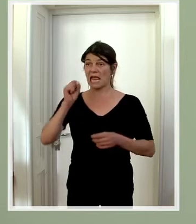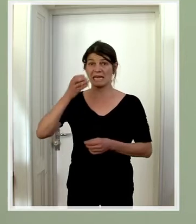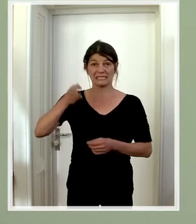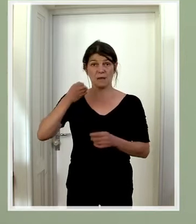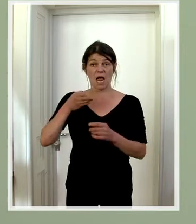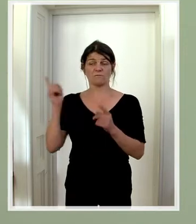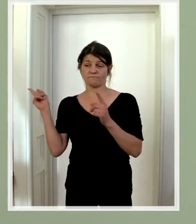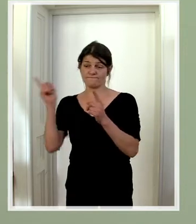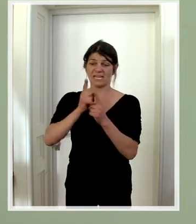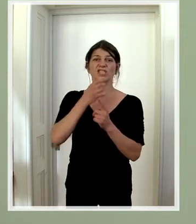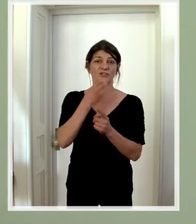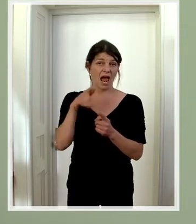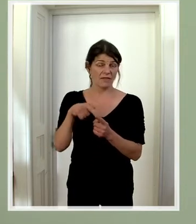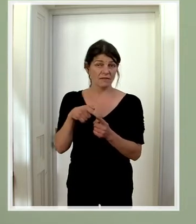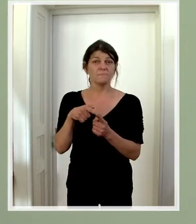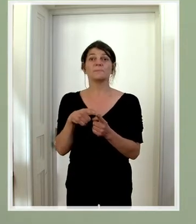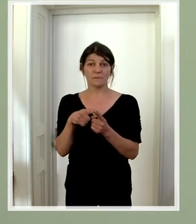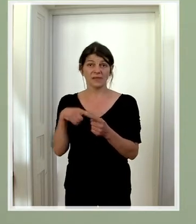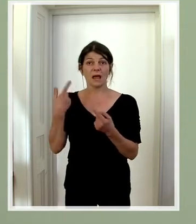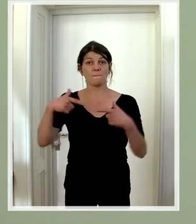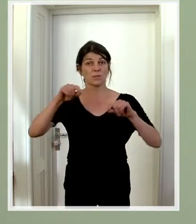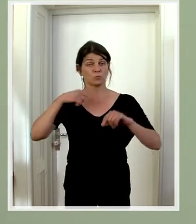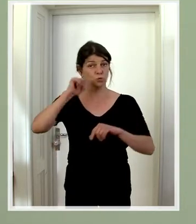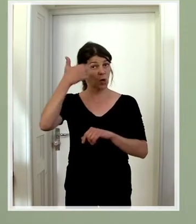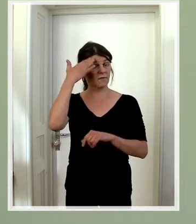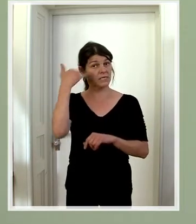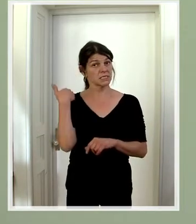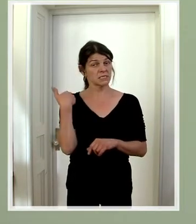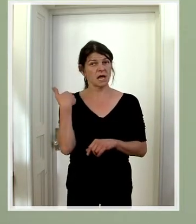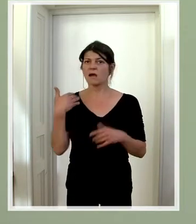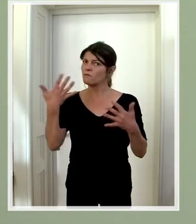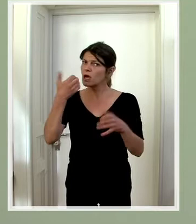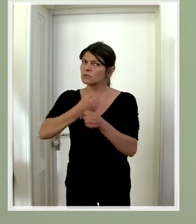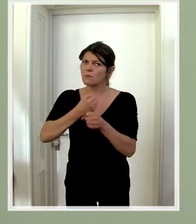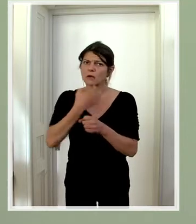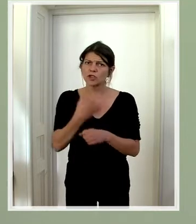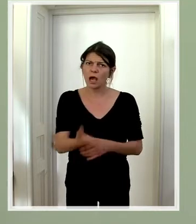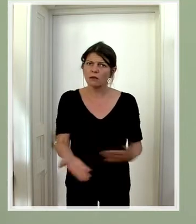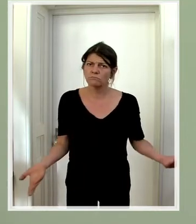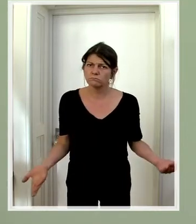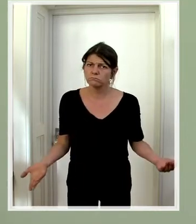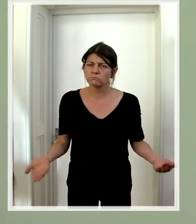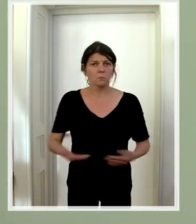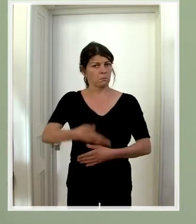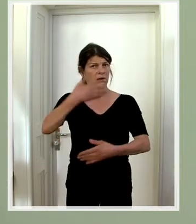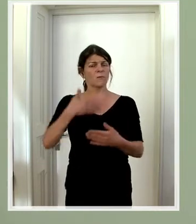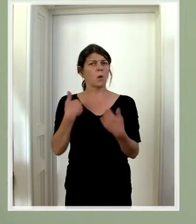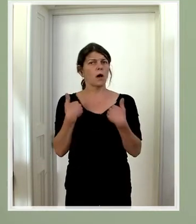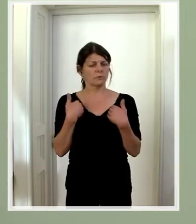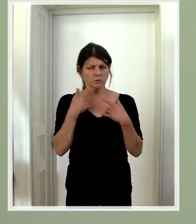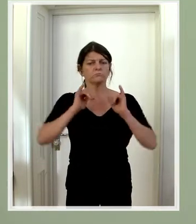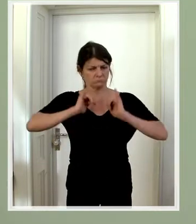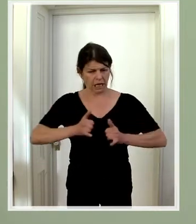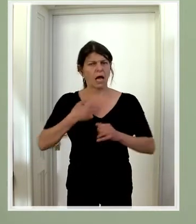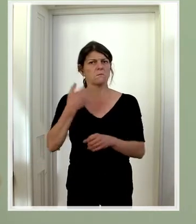Schaan und man müsste zuerst wissen, was macht man in Schaan, bevor man da die